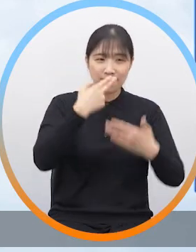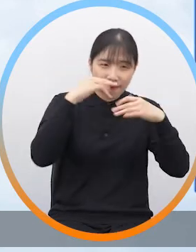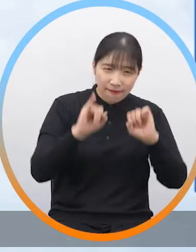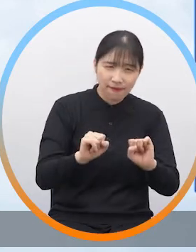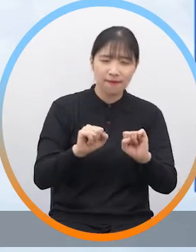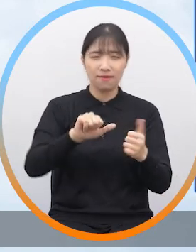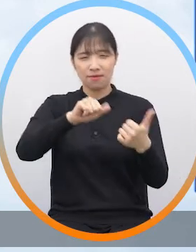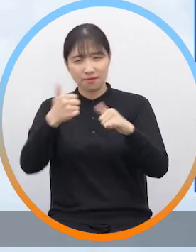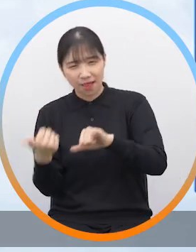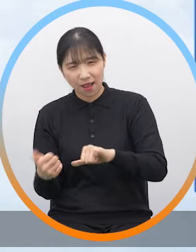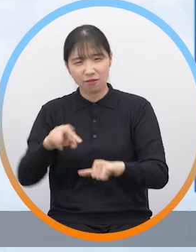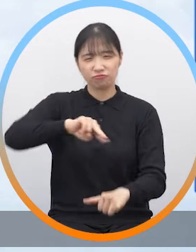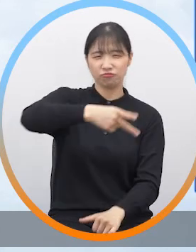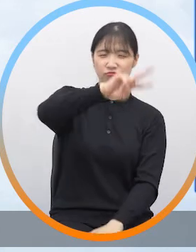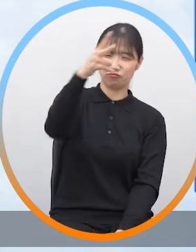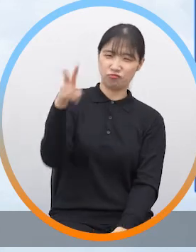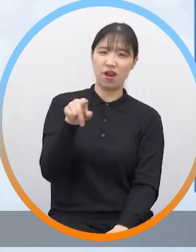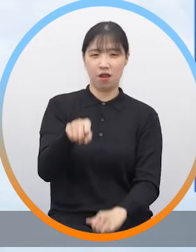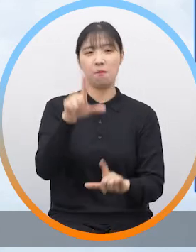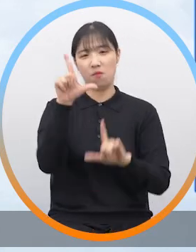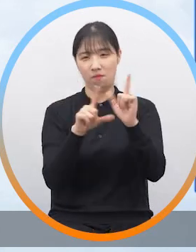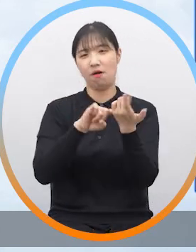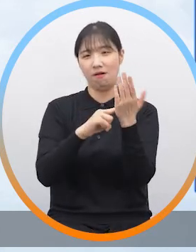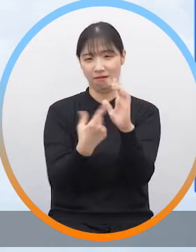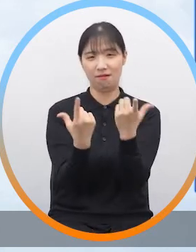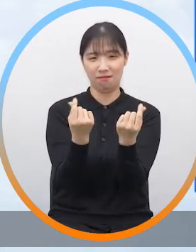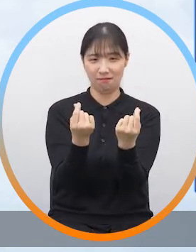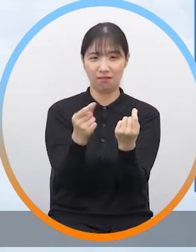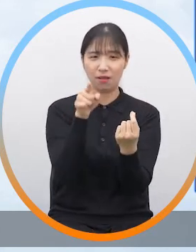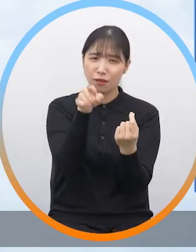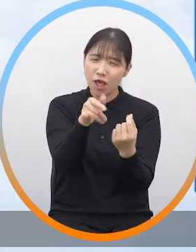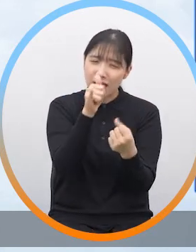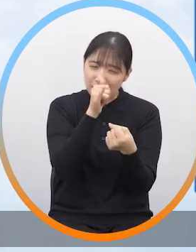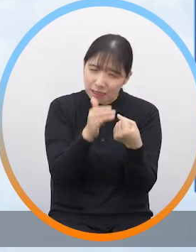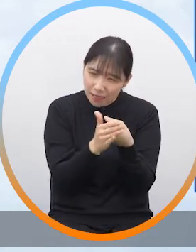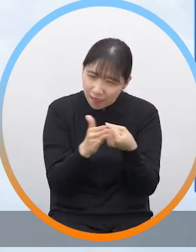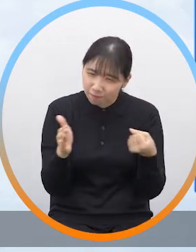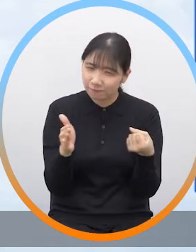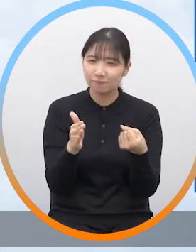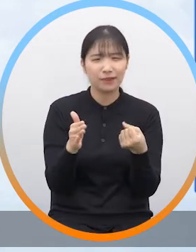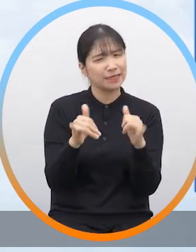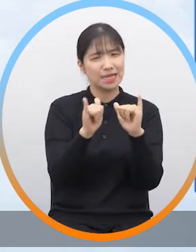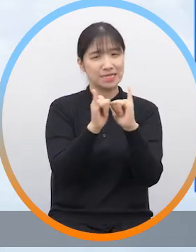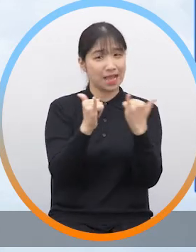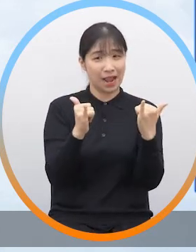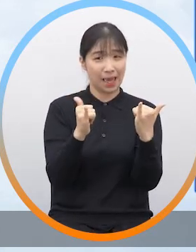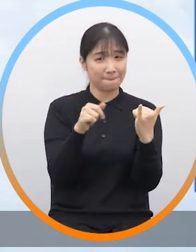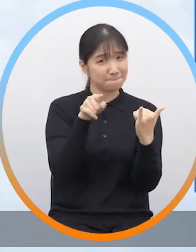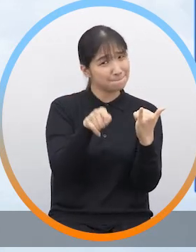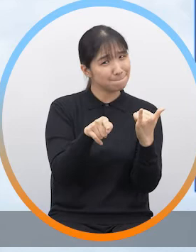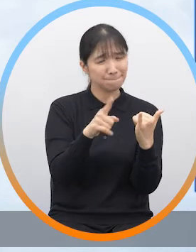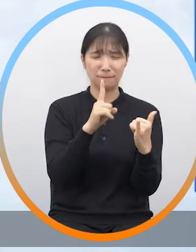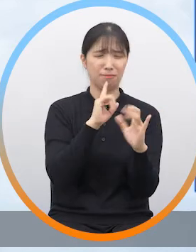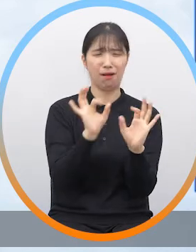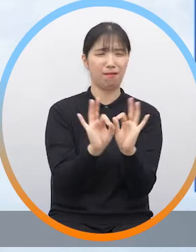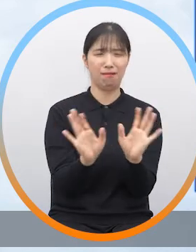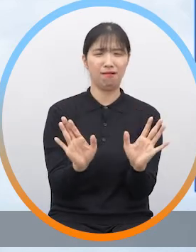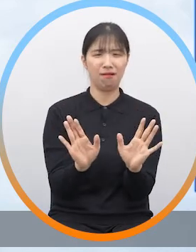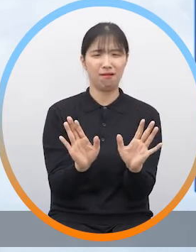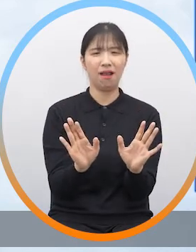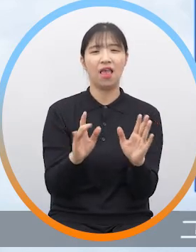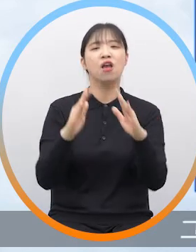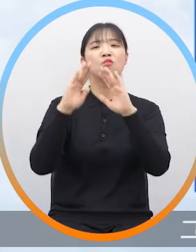윤회하는 인과를 표현한다고 하는 이 삼도입니다. 이 부분이 있으니까 이거는 사람 모습 상이